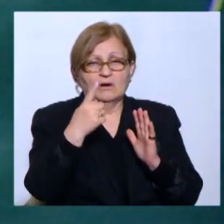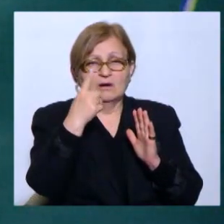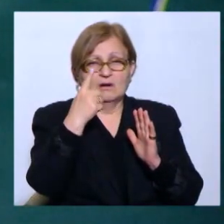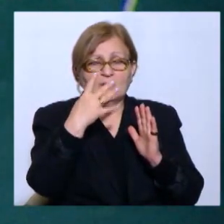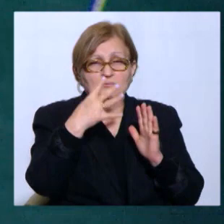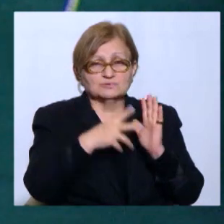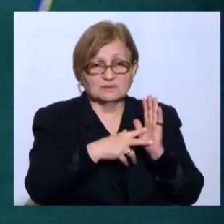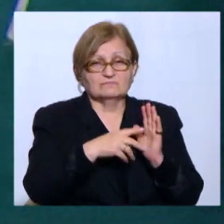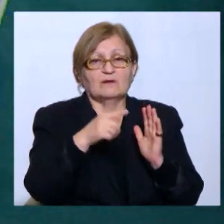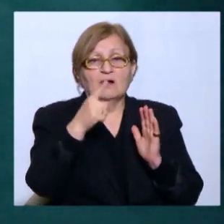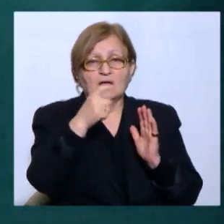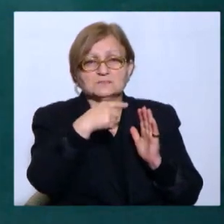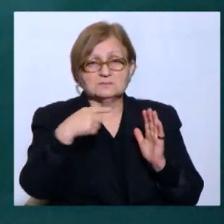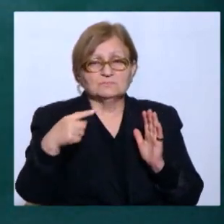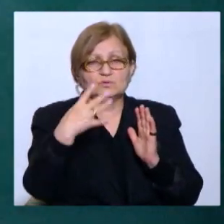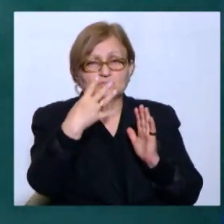48